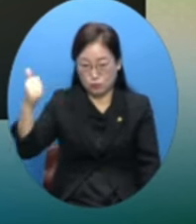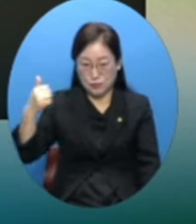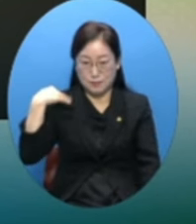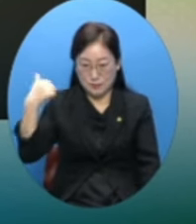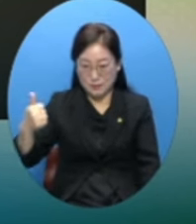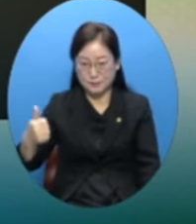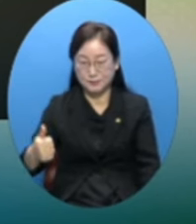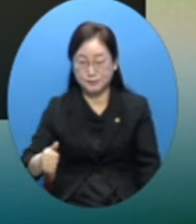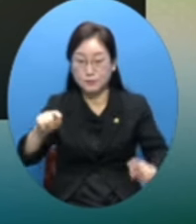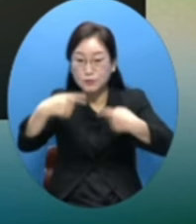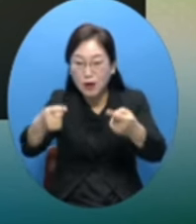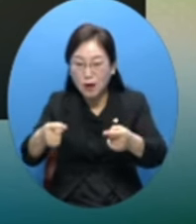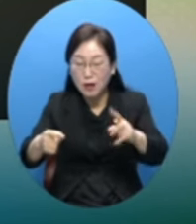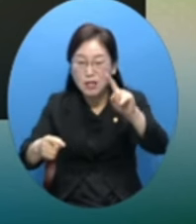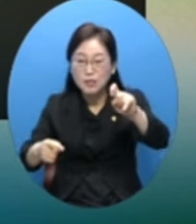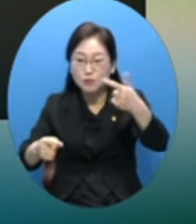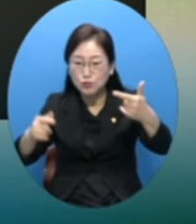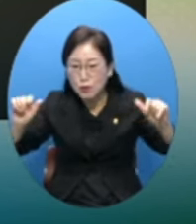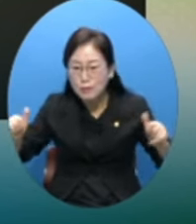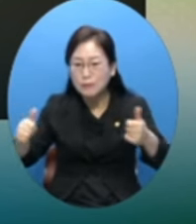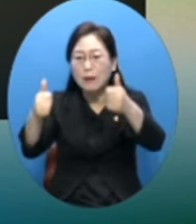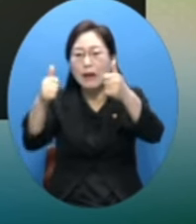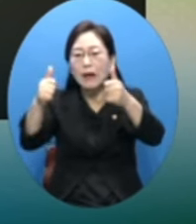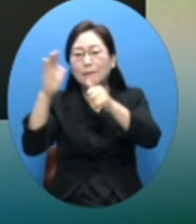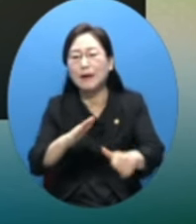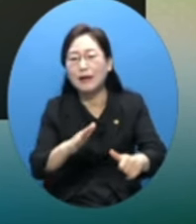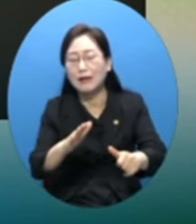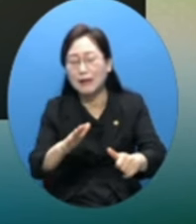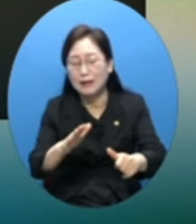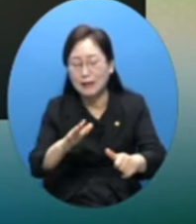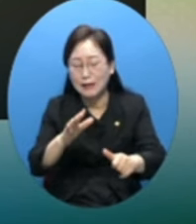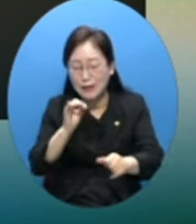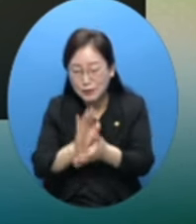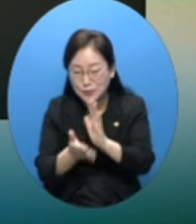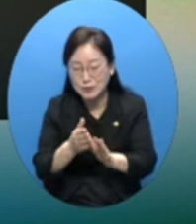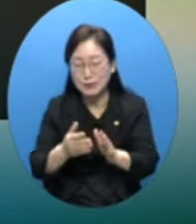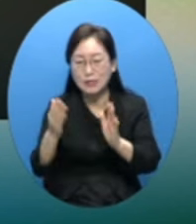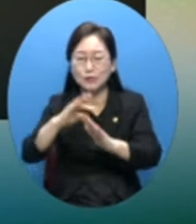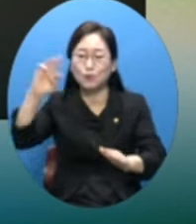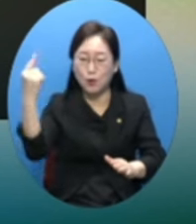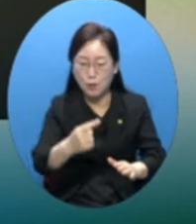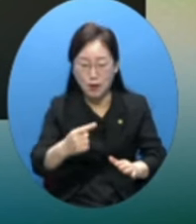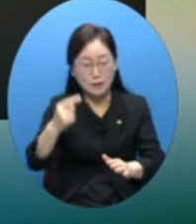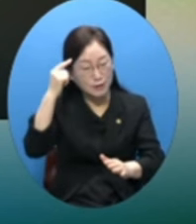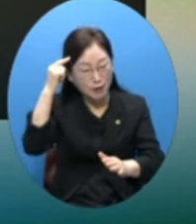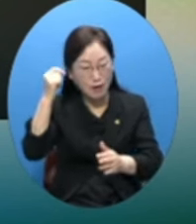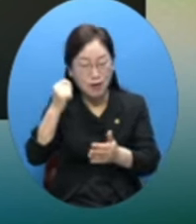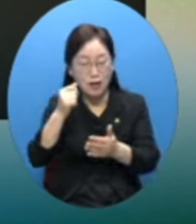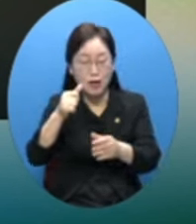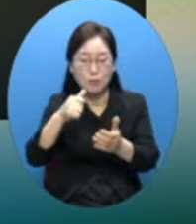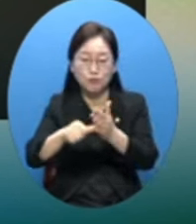16강에서 떨어져서 일찍이 짐을 싸고 돌아가게 됐습니다. 그런데